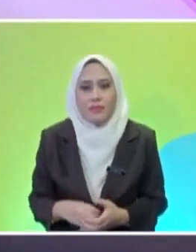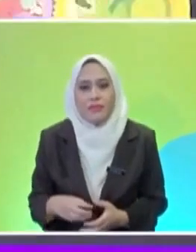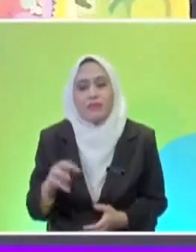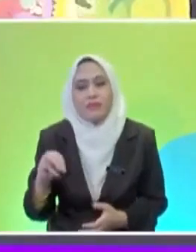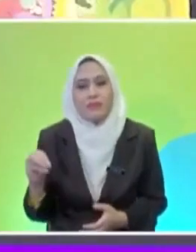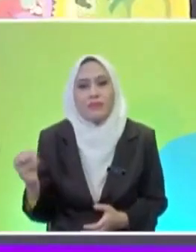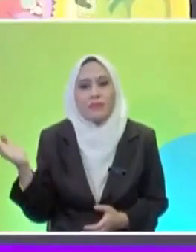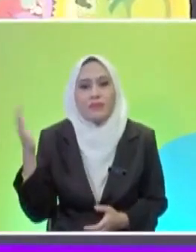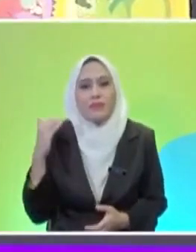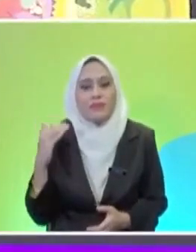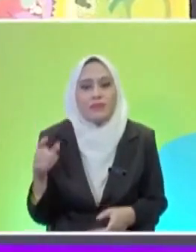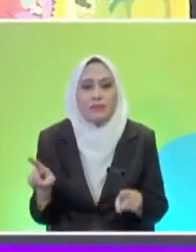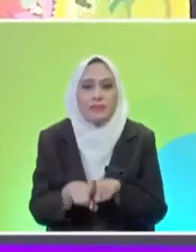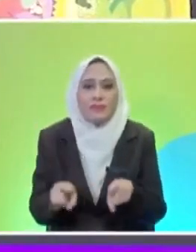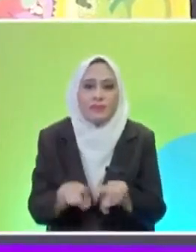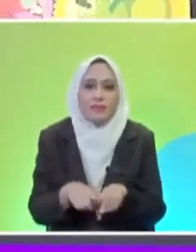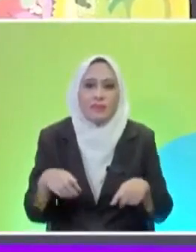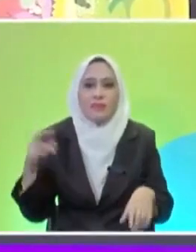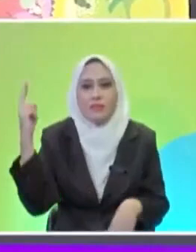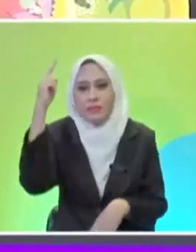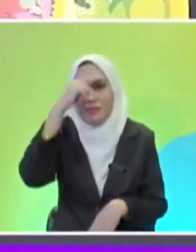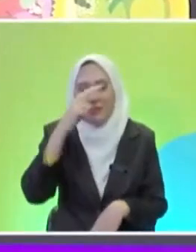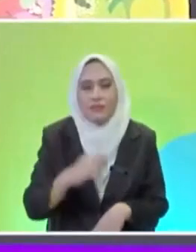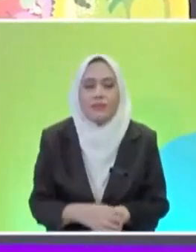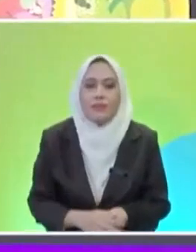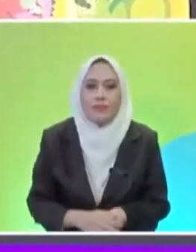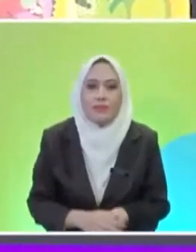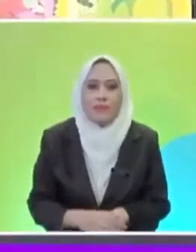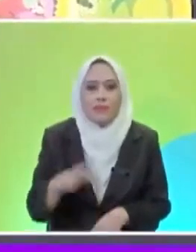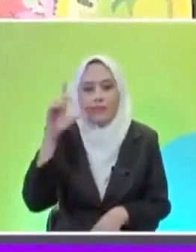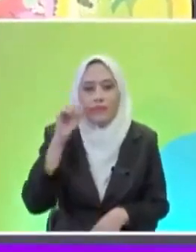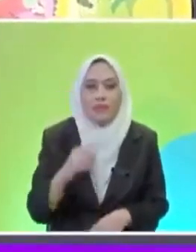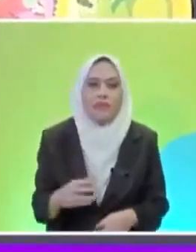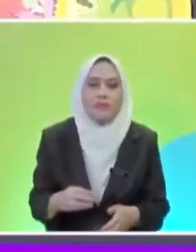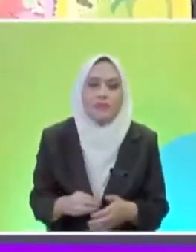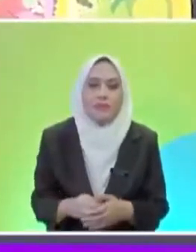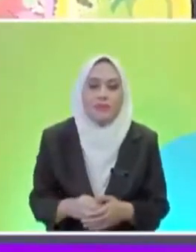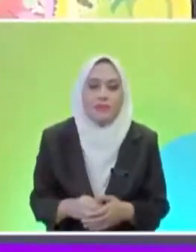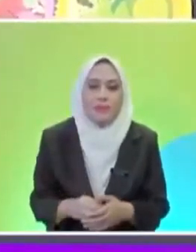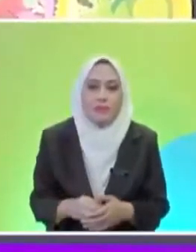sama-sama. Kena abang pusing satu lagi. Baik, kita tutup mata, kita pusing tengok hari apa dia jatuh.